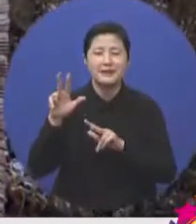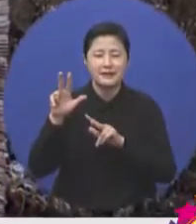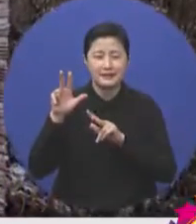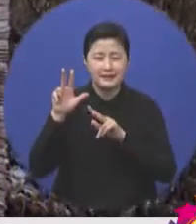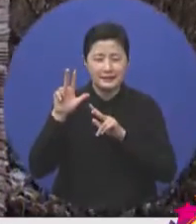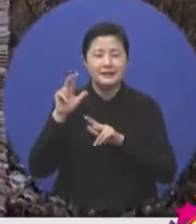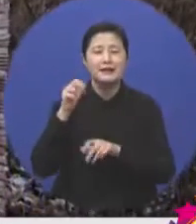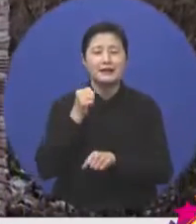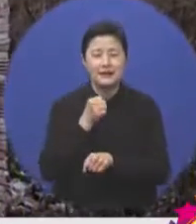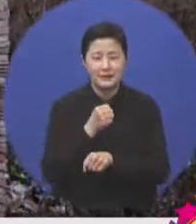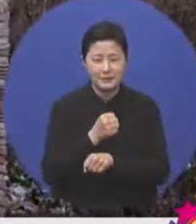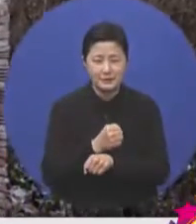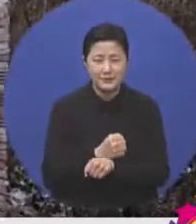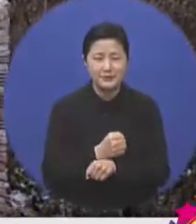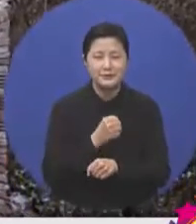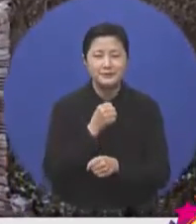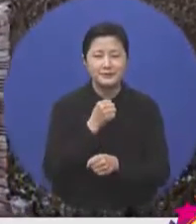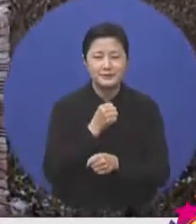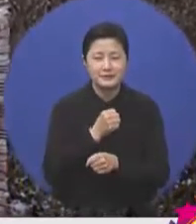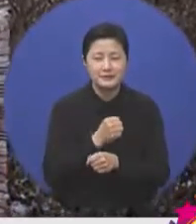내 주라고